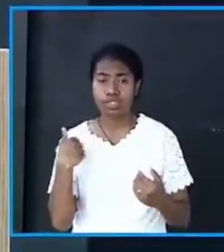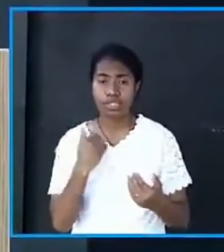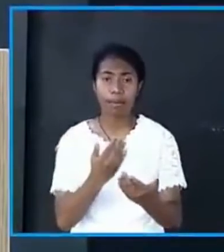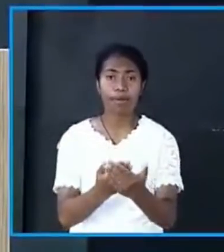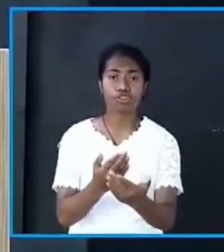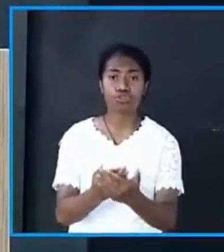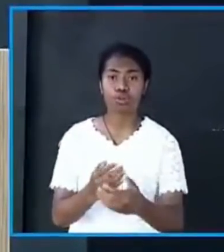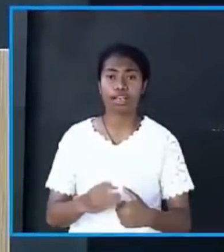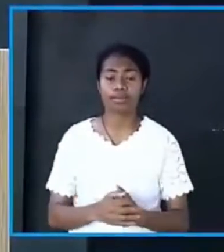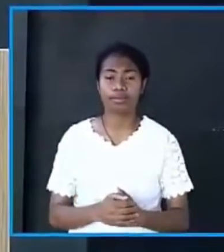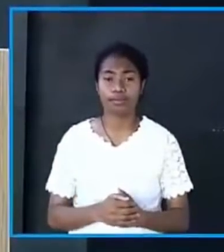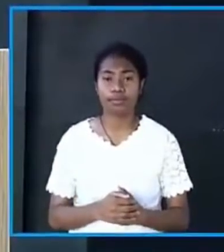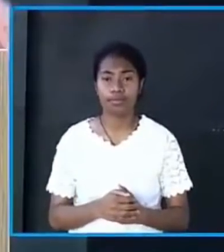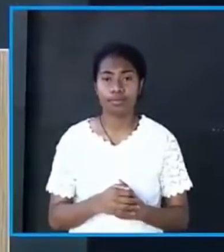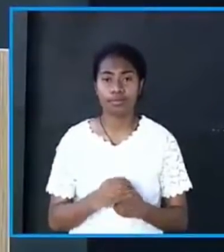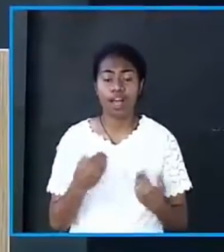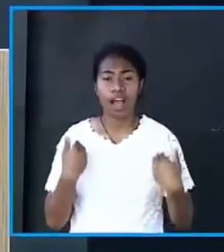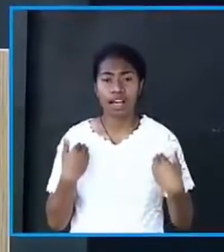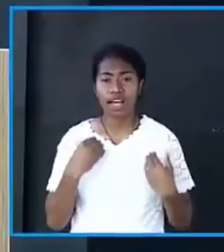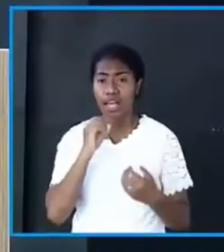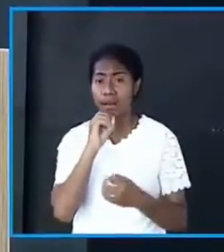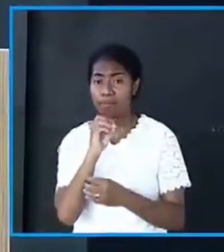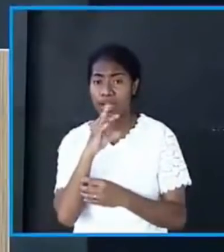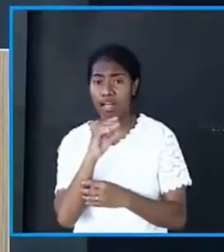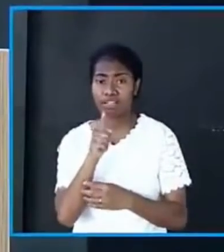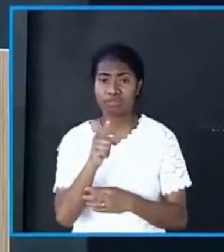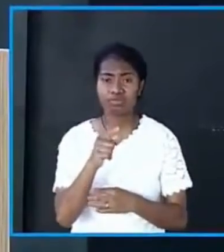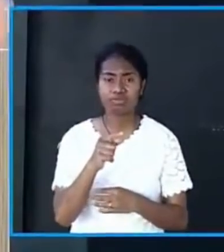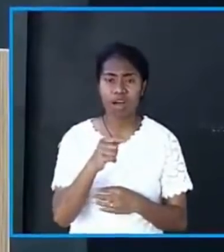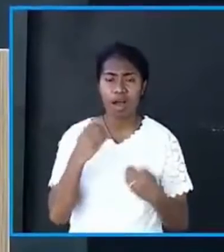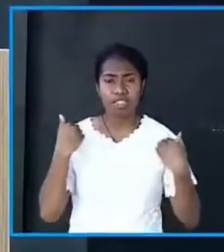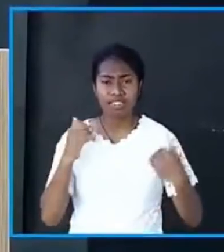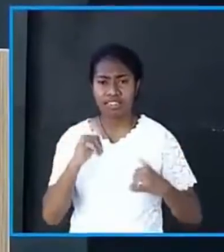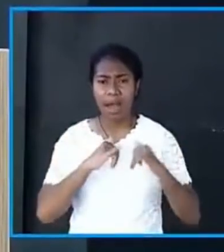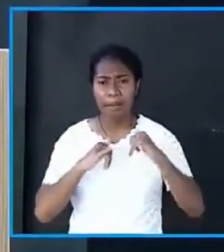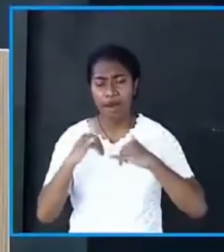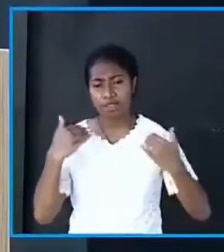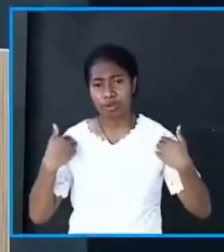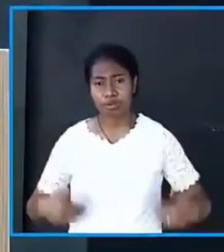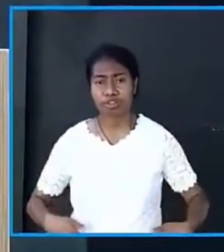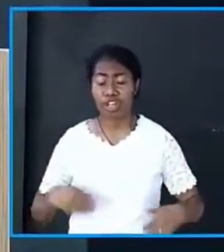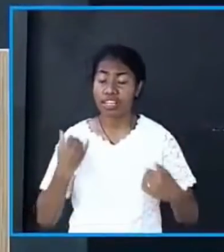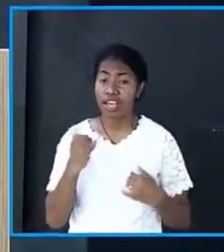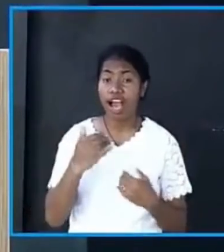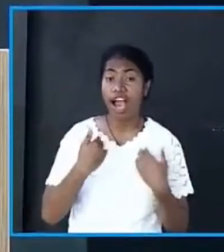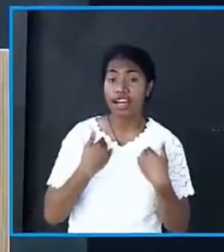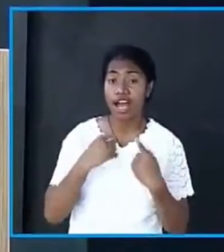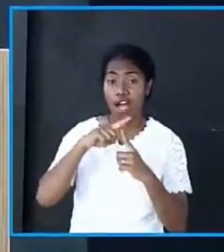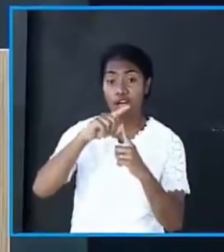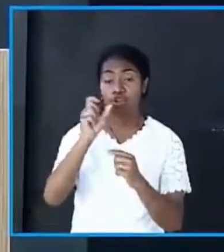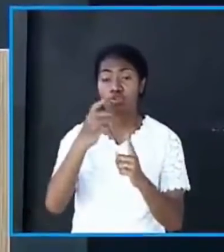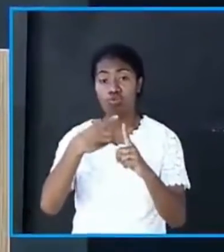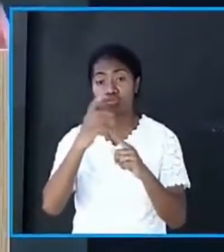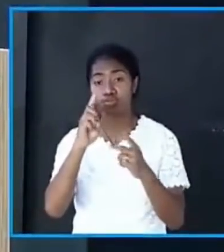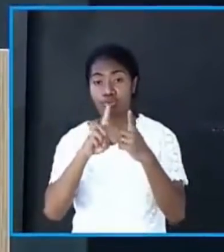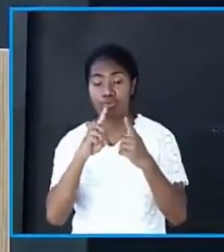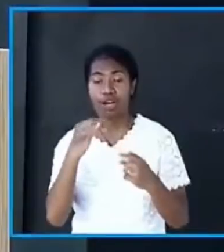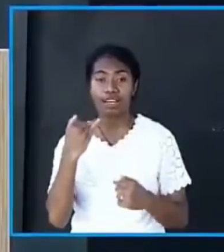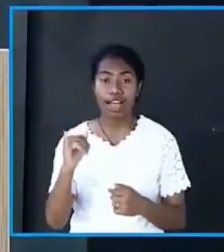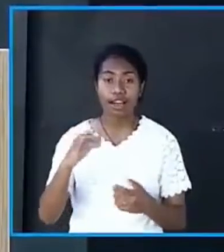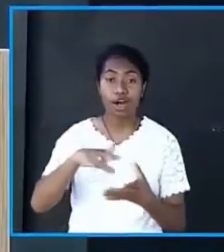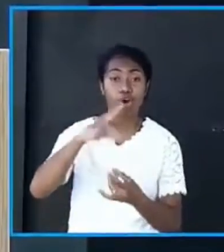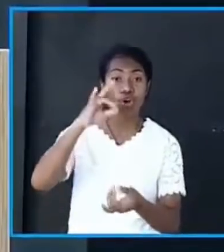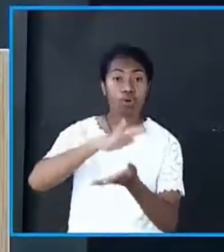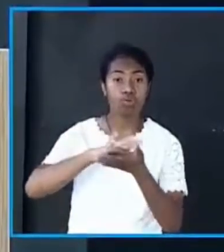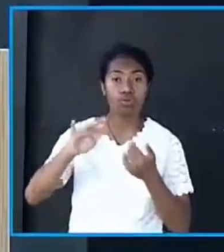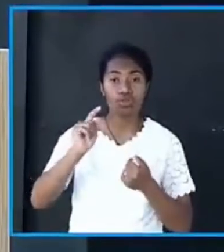Allah Tritunggal Bapa Anak Roh Kudus tapi satu adanya itu seperti manusia yang ada tubuh jiwa dan roh Kenapa harus analogi manusia Karena